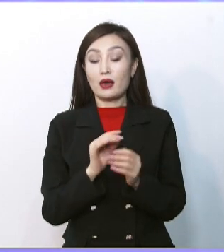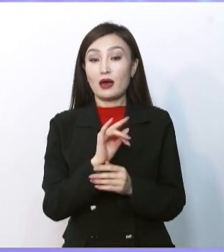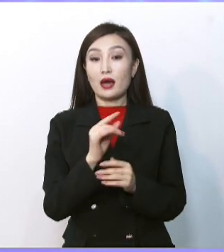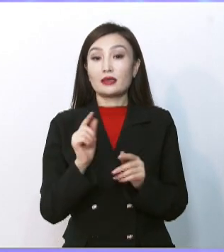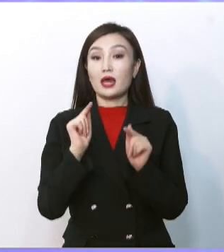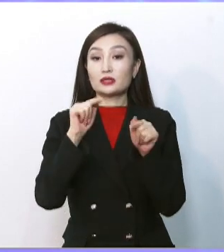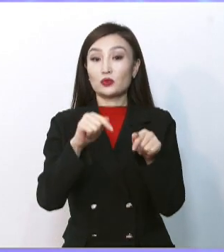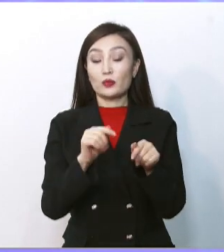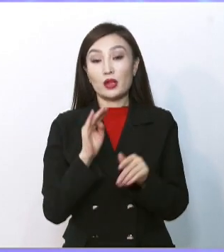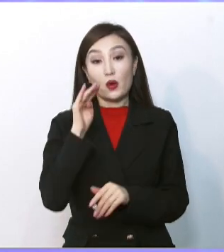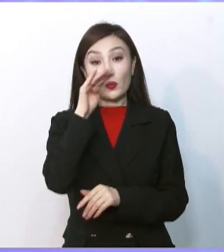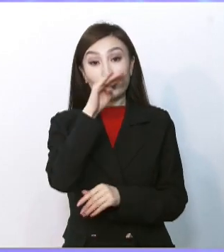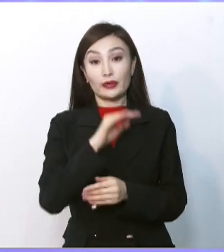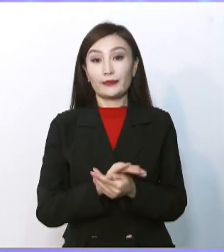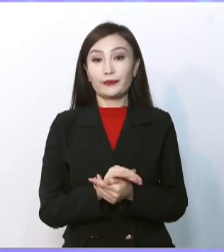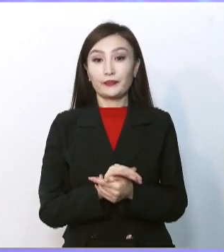Наступило утро,